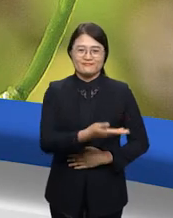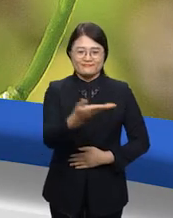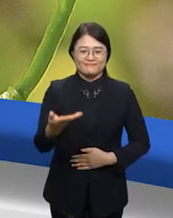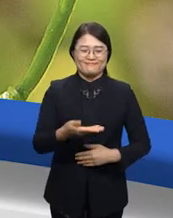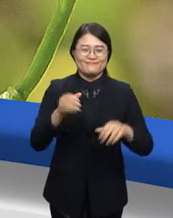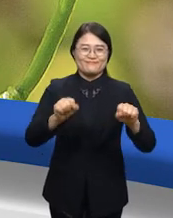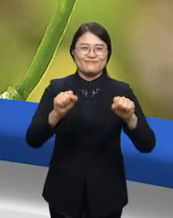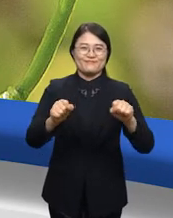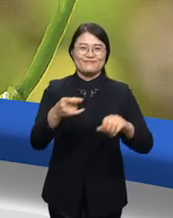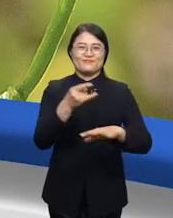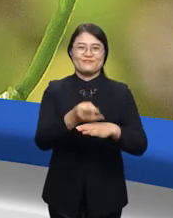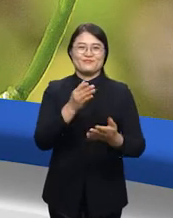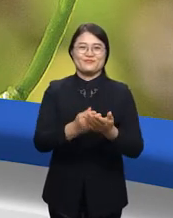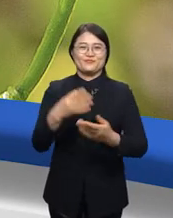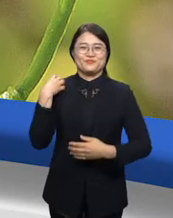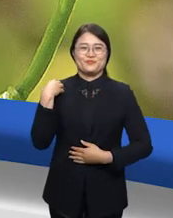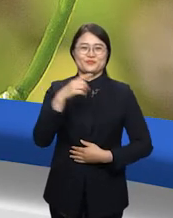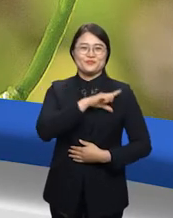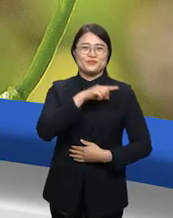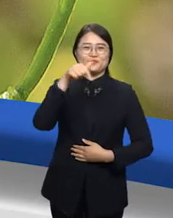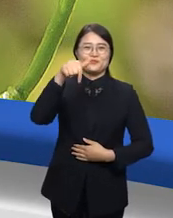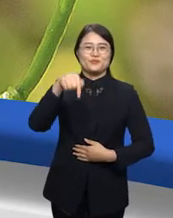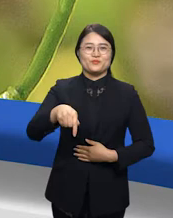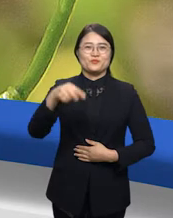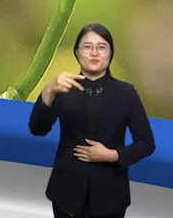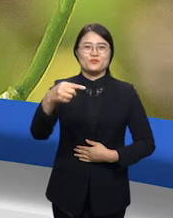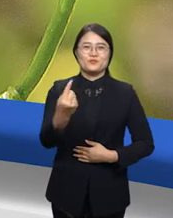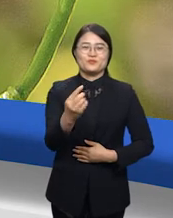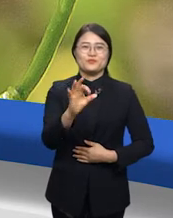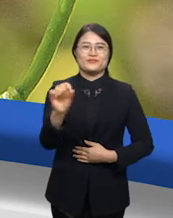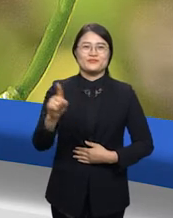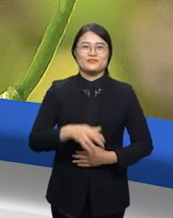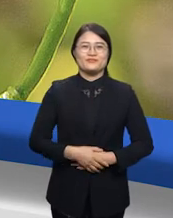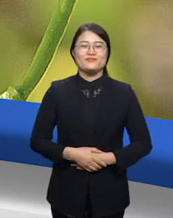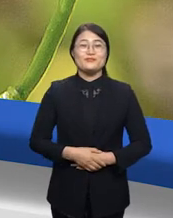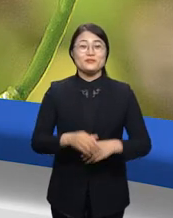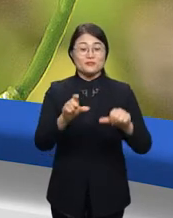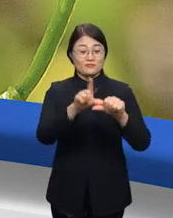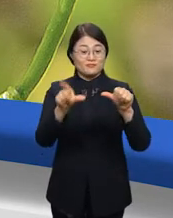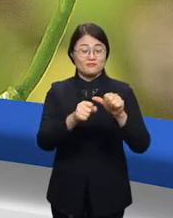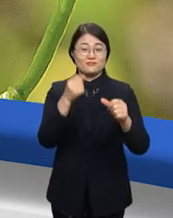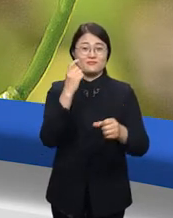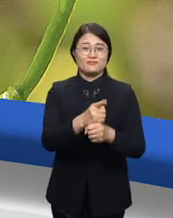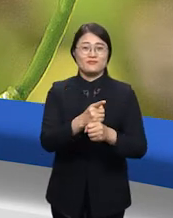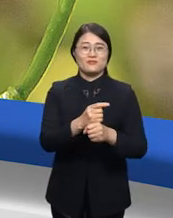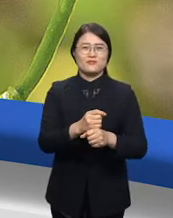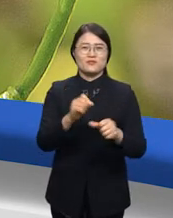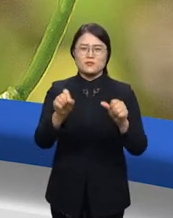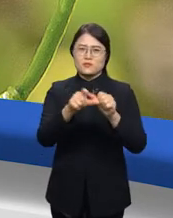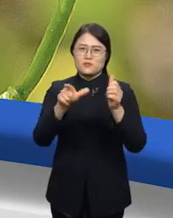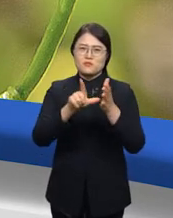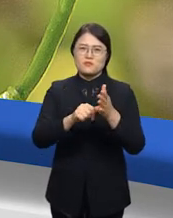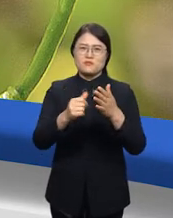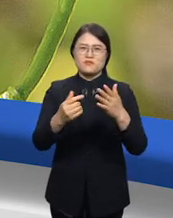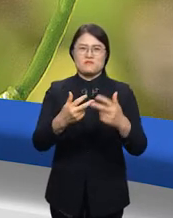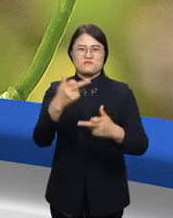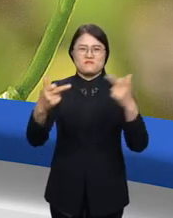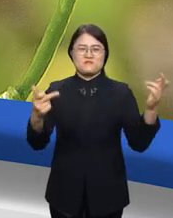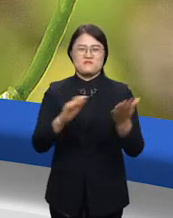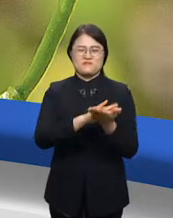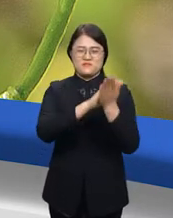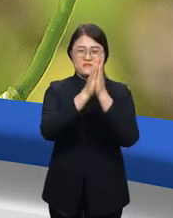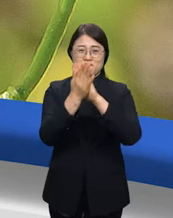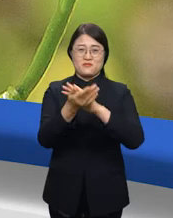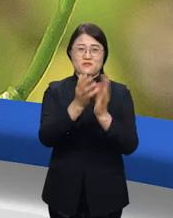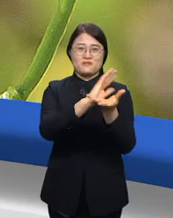시청자 여러분 안녕하십니까? 의왕시 정뉴스 구도합니다. 어느덧 5월입니다. 실록이 짙어지고 여러